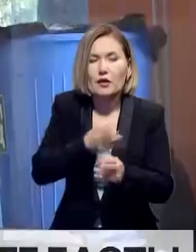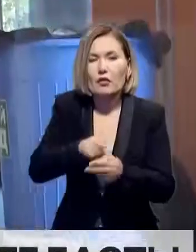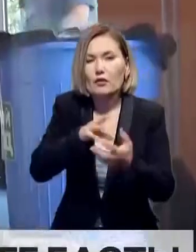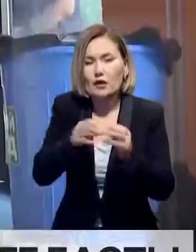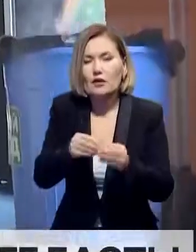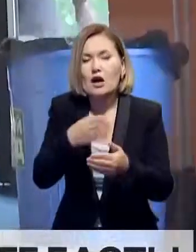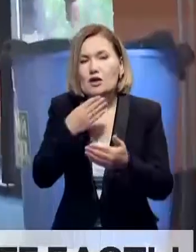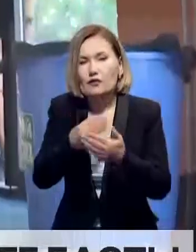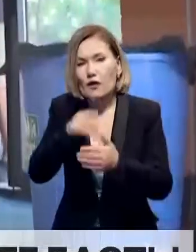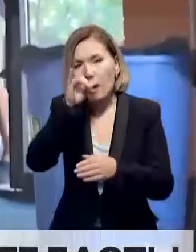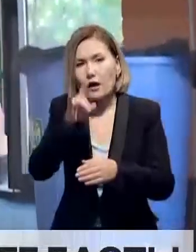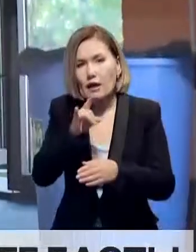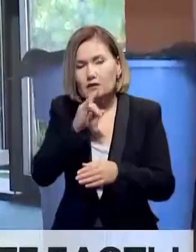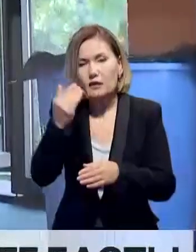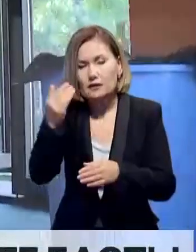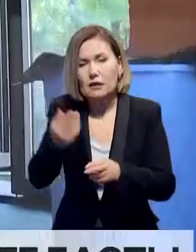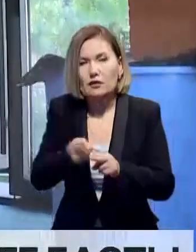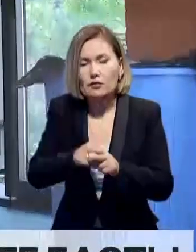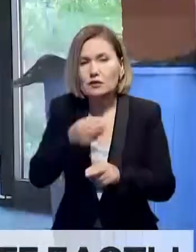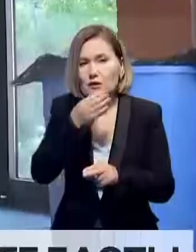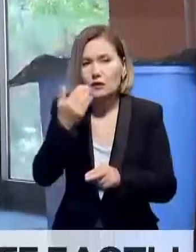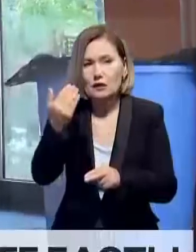қарағанда бауырларына деген сағыныш басым түскен.